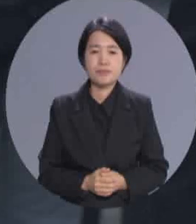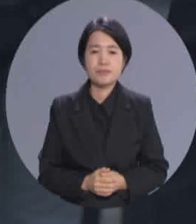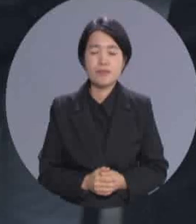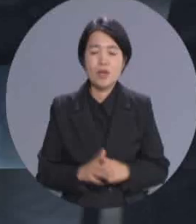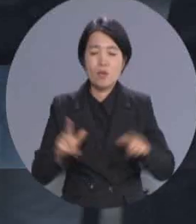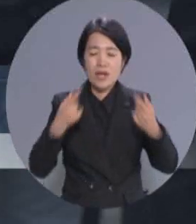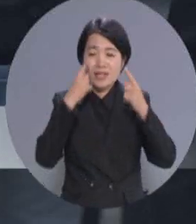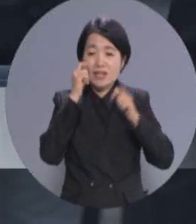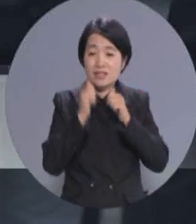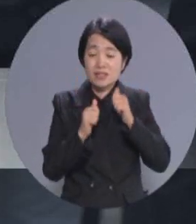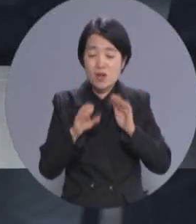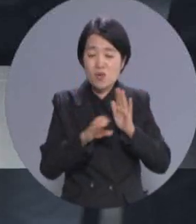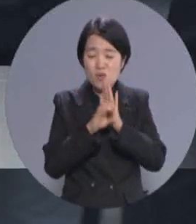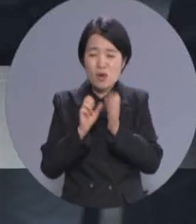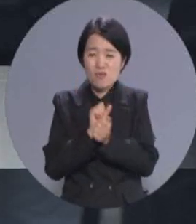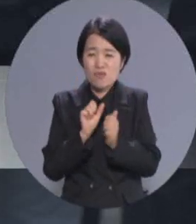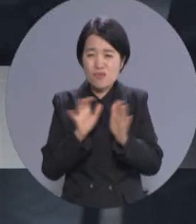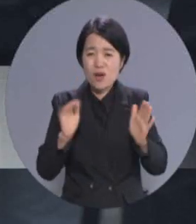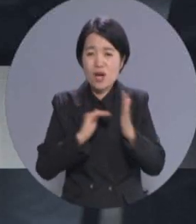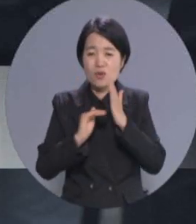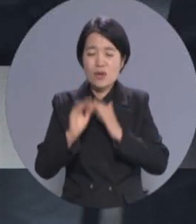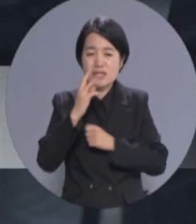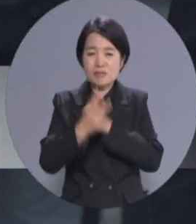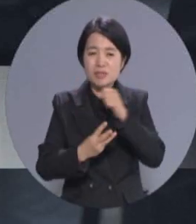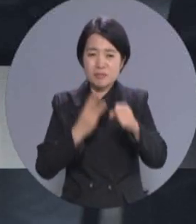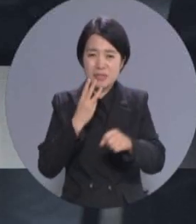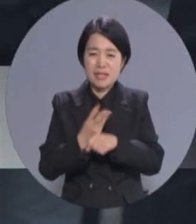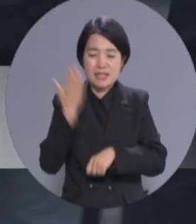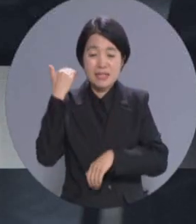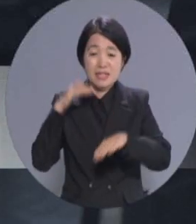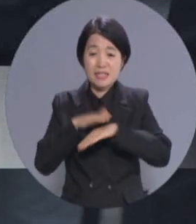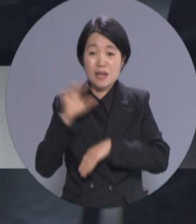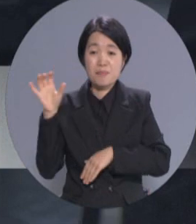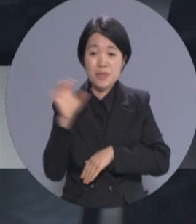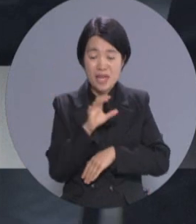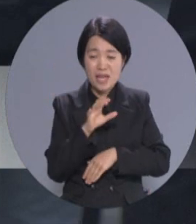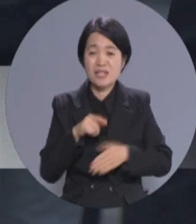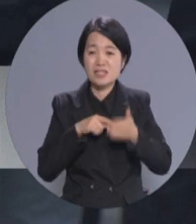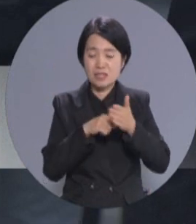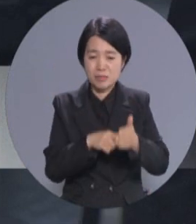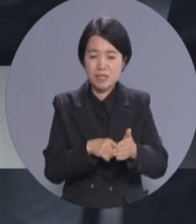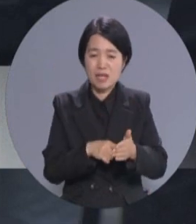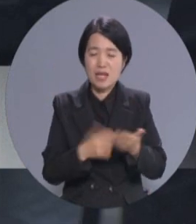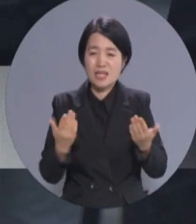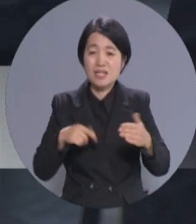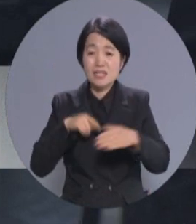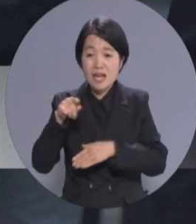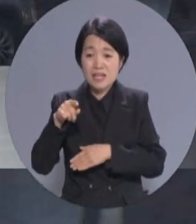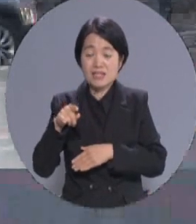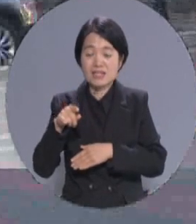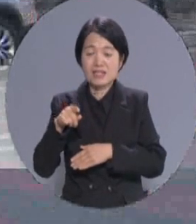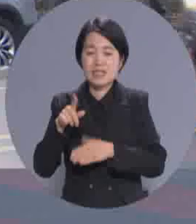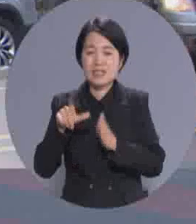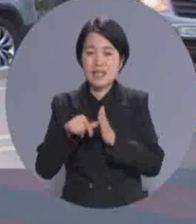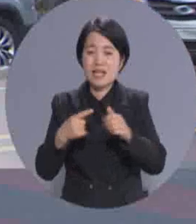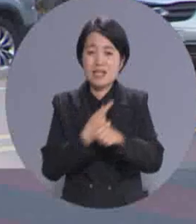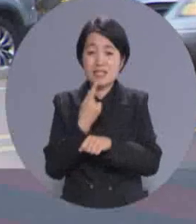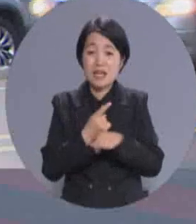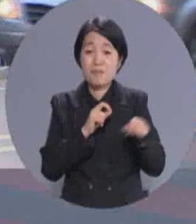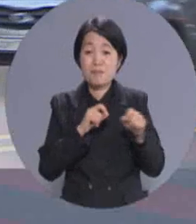올해 수능이 코로나 19 이후 3년 만에 정상적으로 치러집니다 직장인들의 출근 시간도 한시간